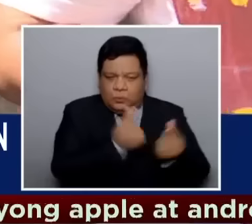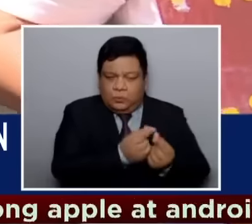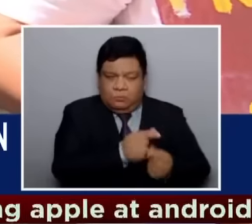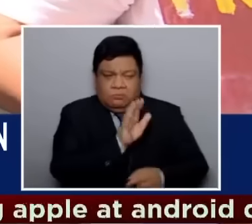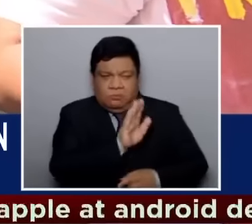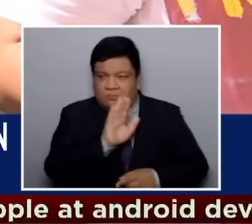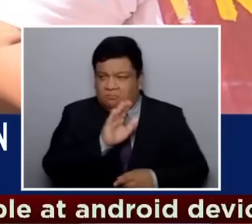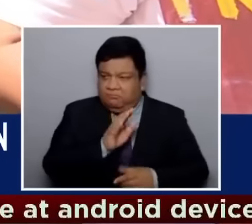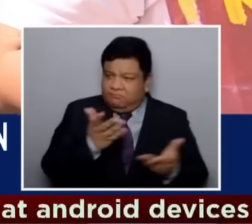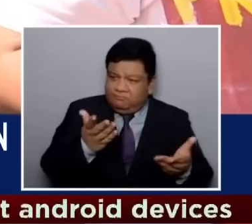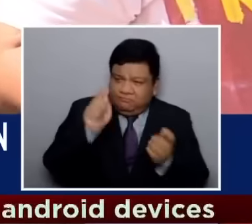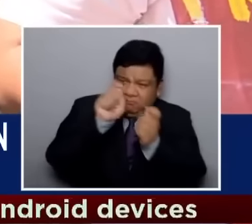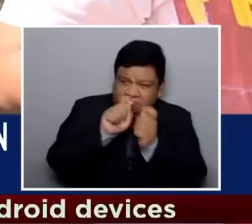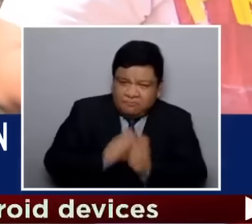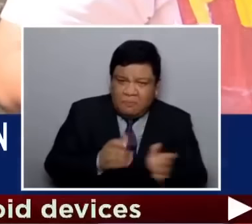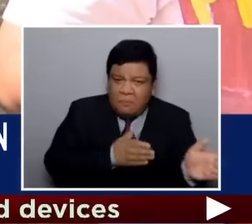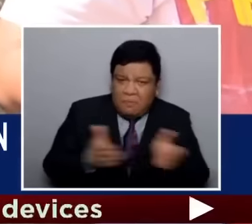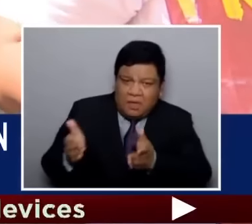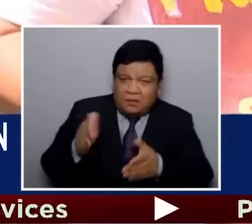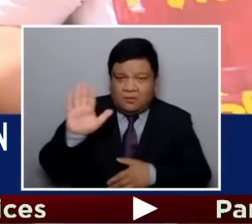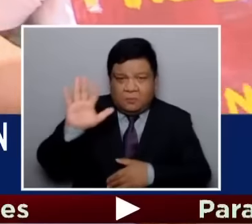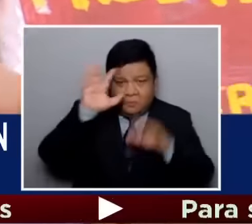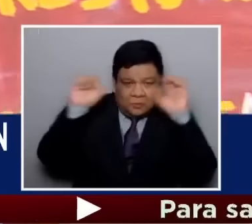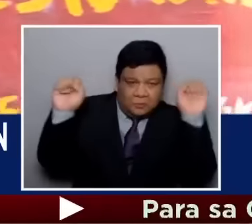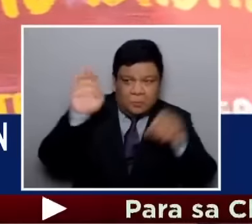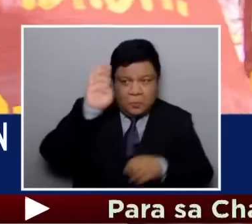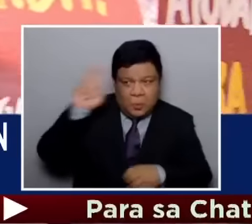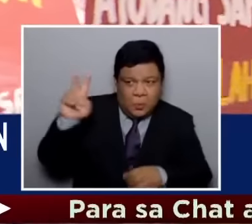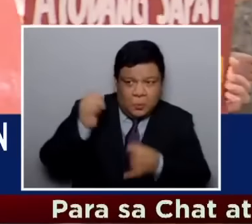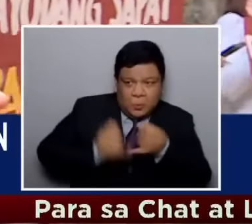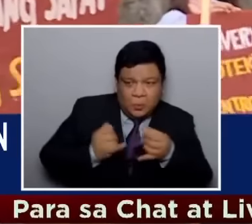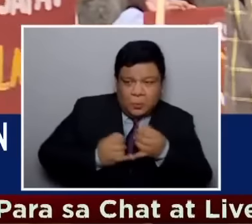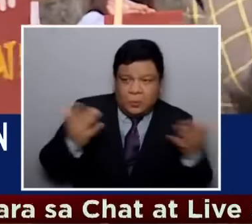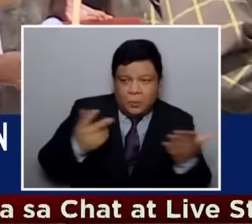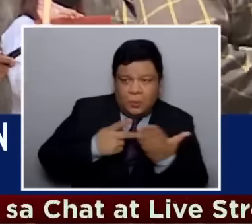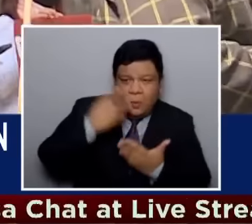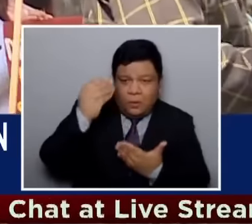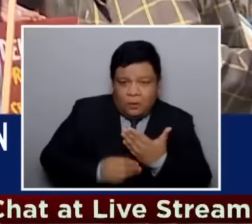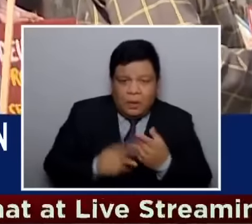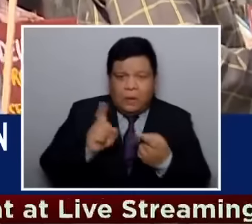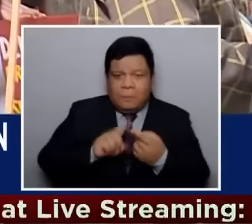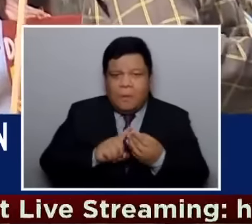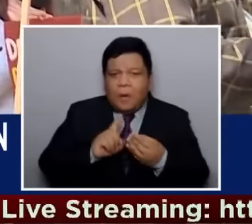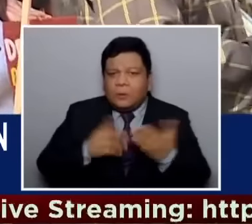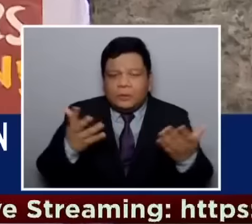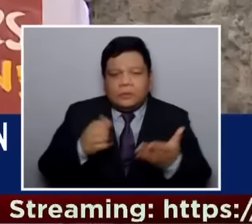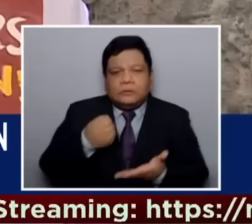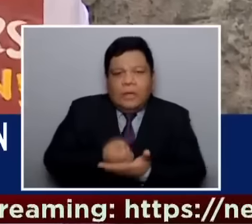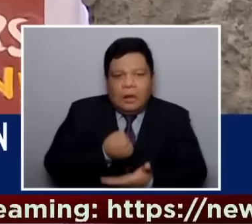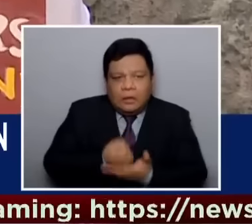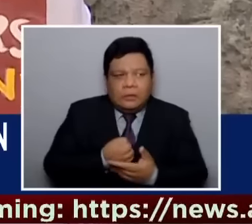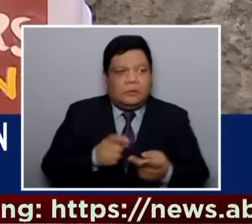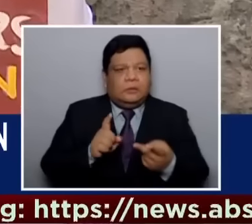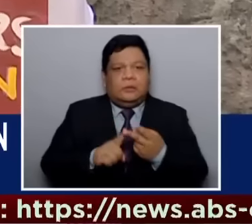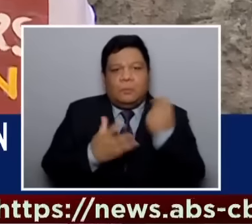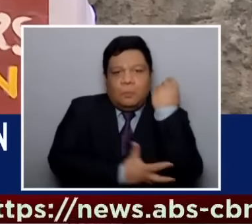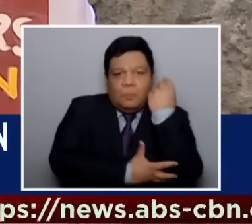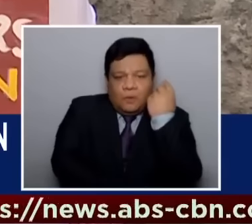administration ang pataas ng pataas na presyo ng bilihin, mababang sahod at kahirapan. Kahit raw